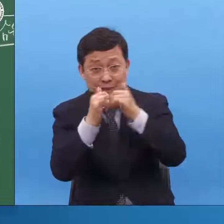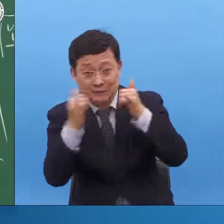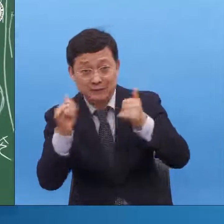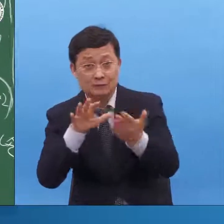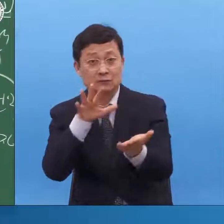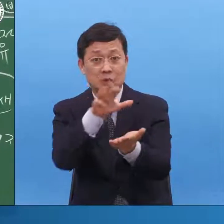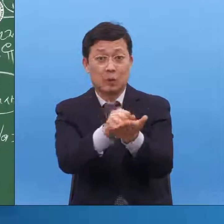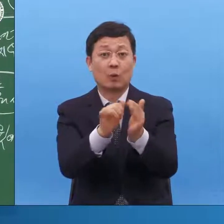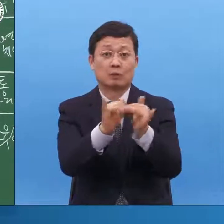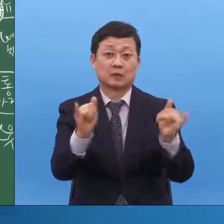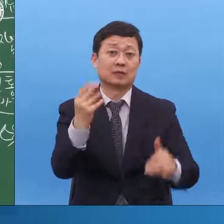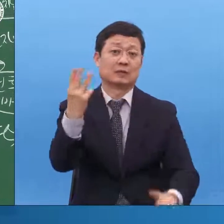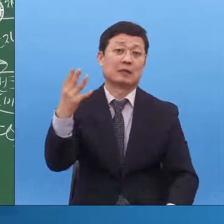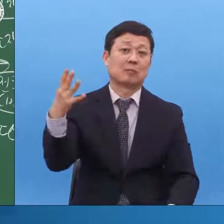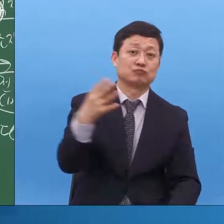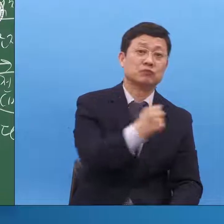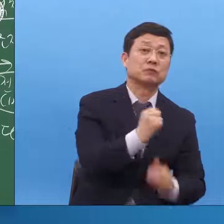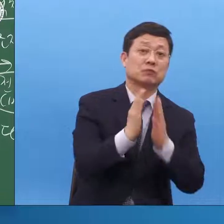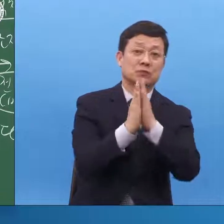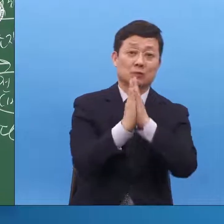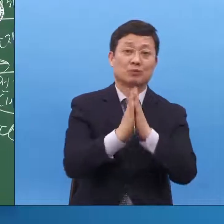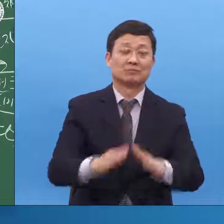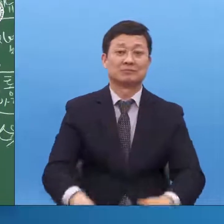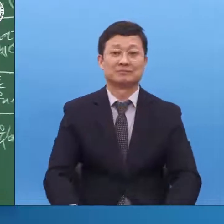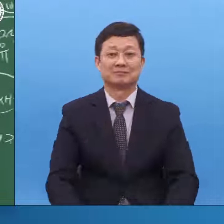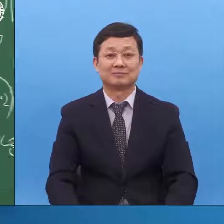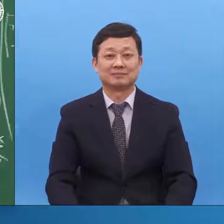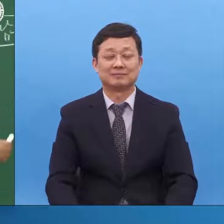렘넌트들은 어디를 가든지